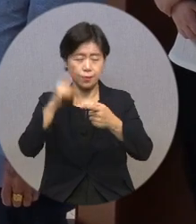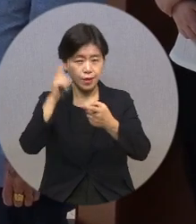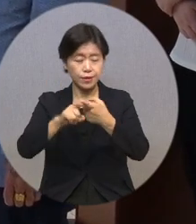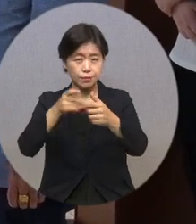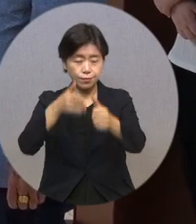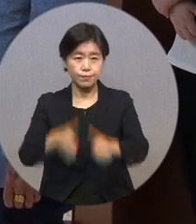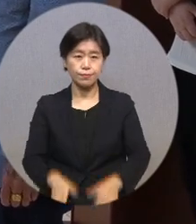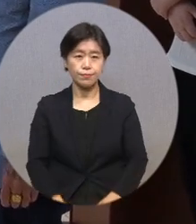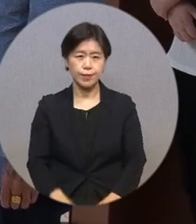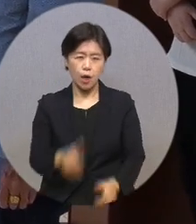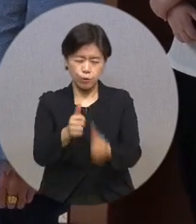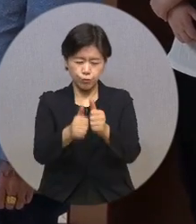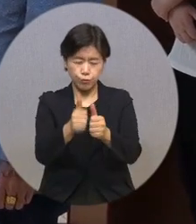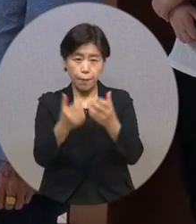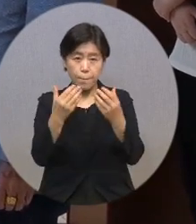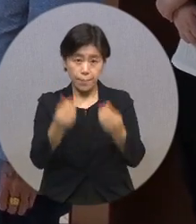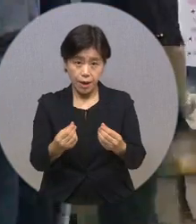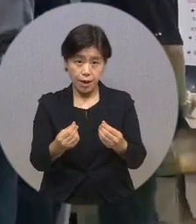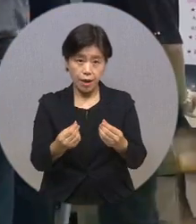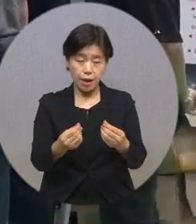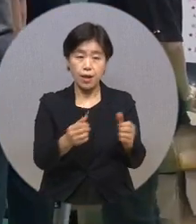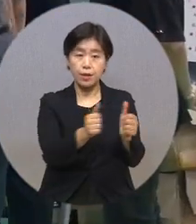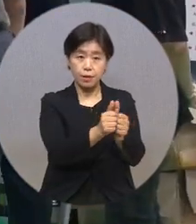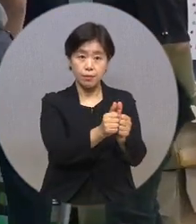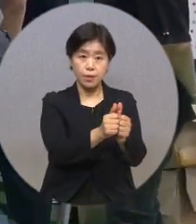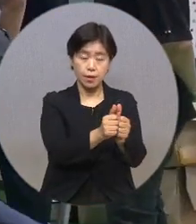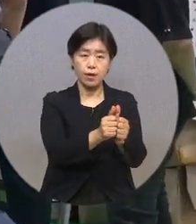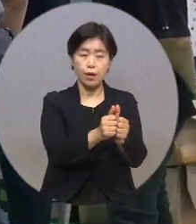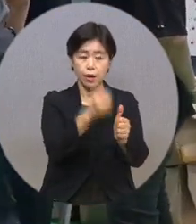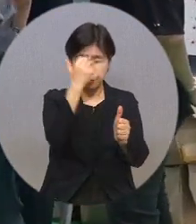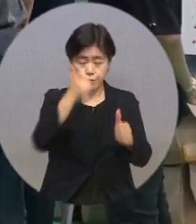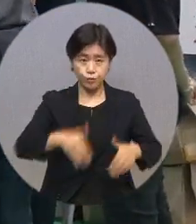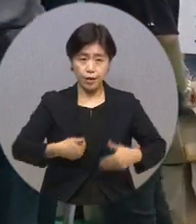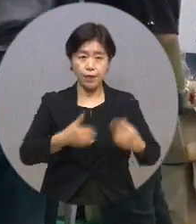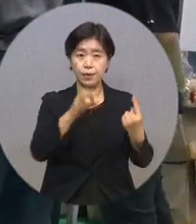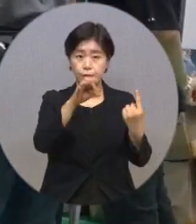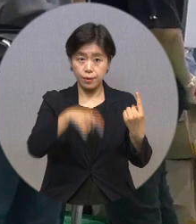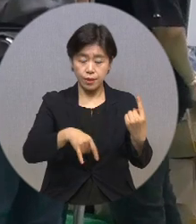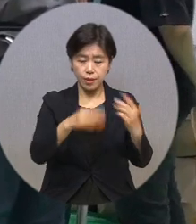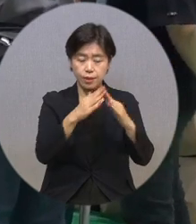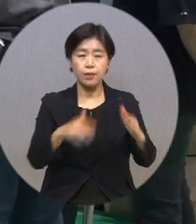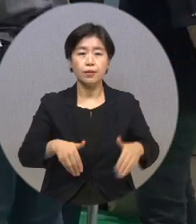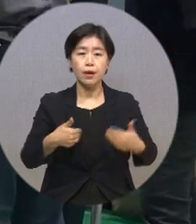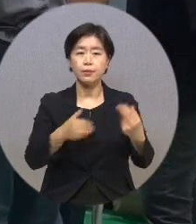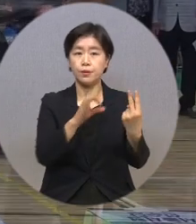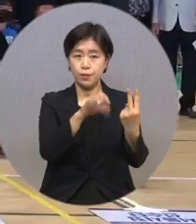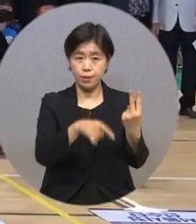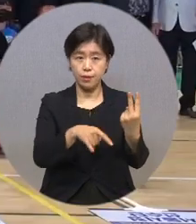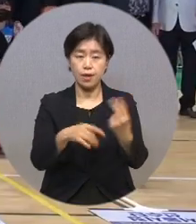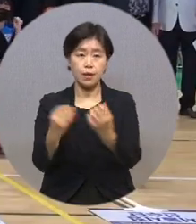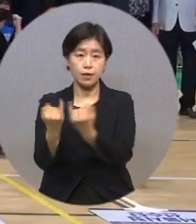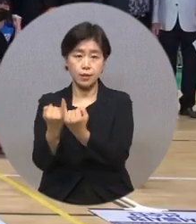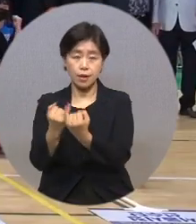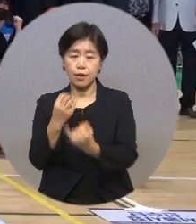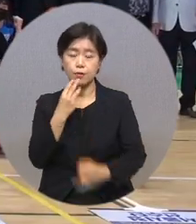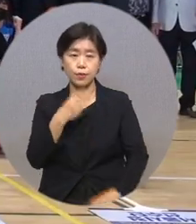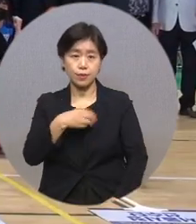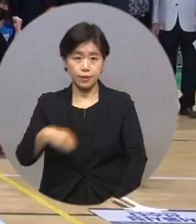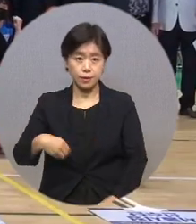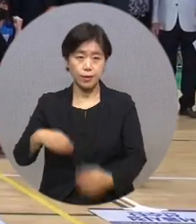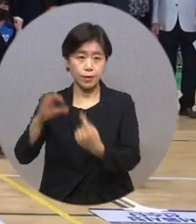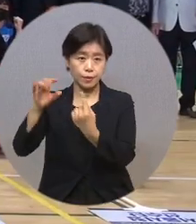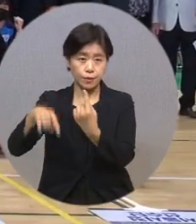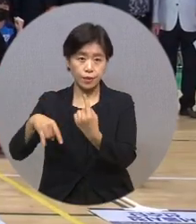끝에 남자팀은 충청남도가 우승, 전라남도가 준우승을 차지했고, 여자팀은 서울시청이 우승, 충청남도가